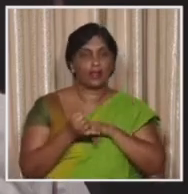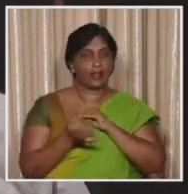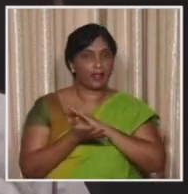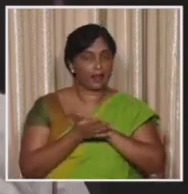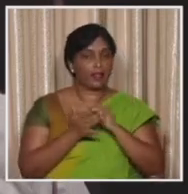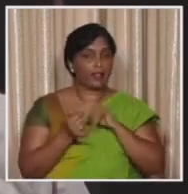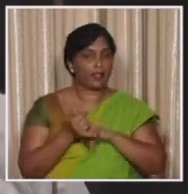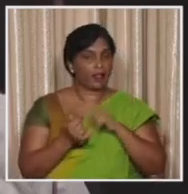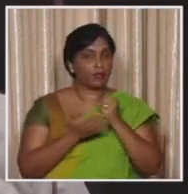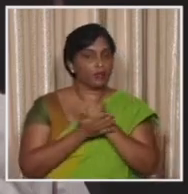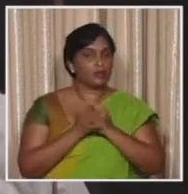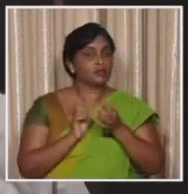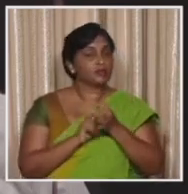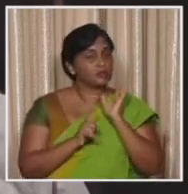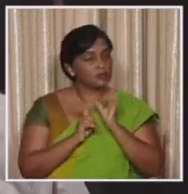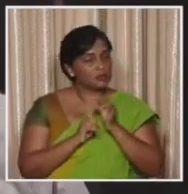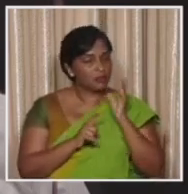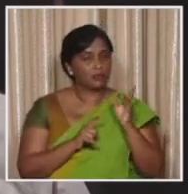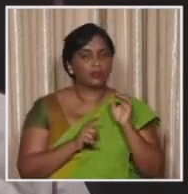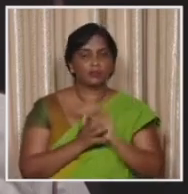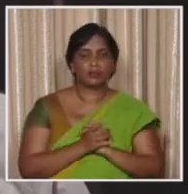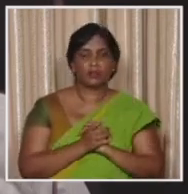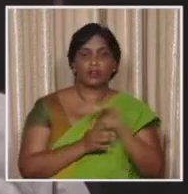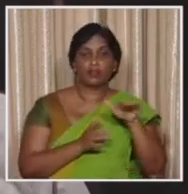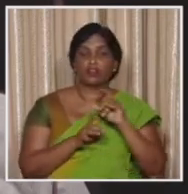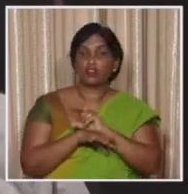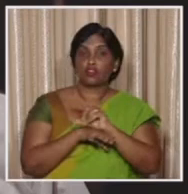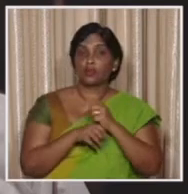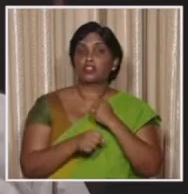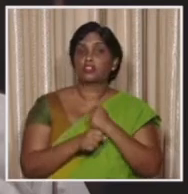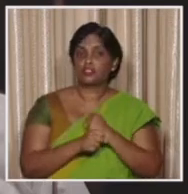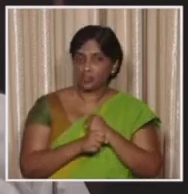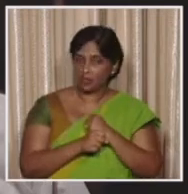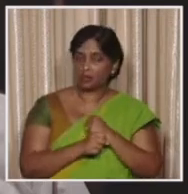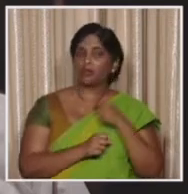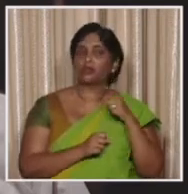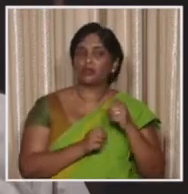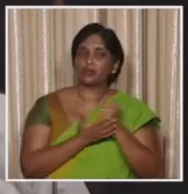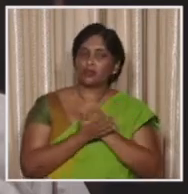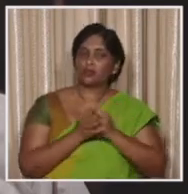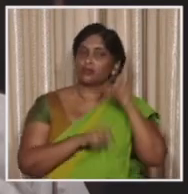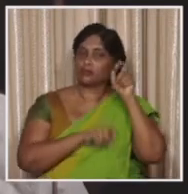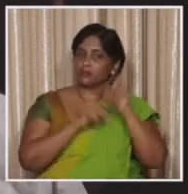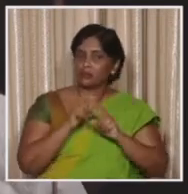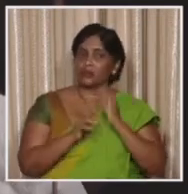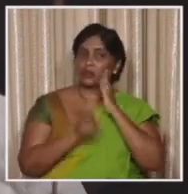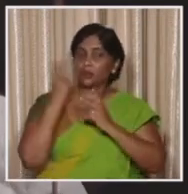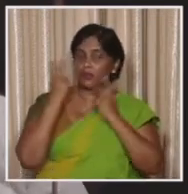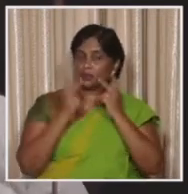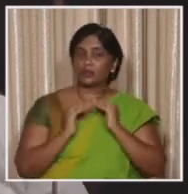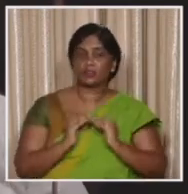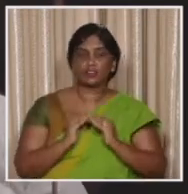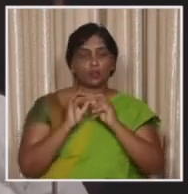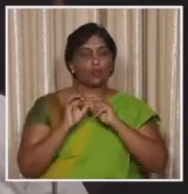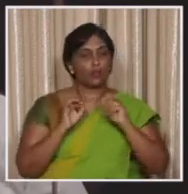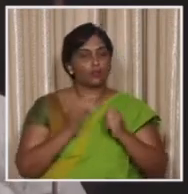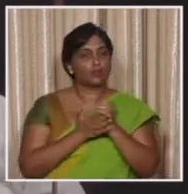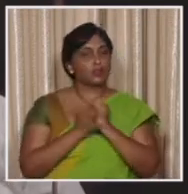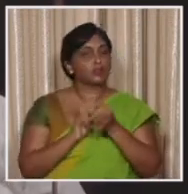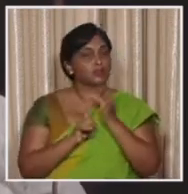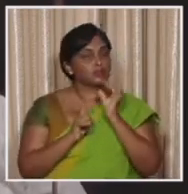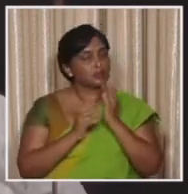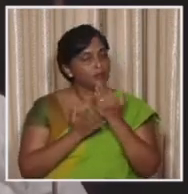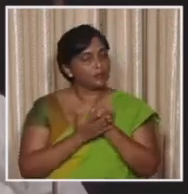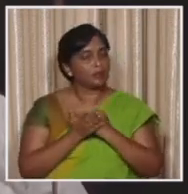lo, silum sabahapati baru. Idang Komisaris Jeneral beraya itu lo silum nildari sancar Sangwardhan Mandali silum sabahapati